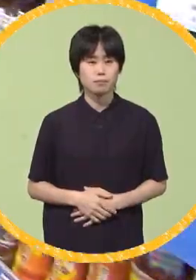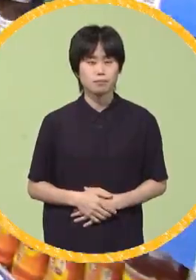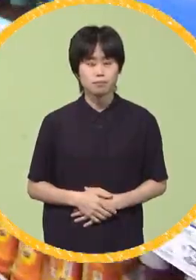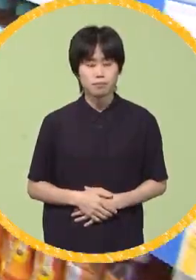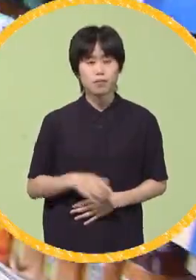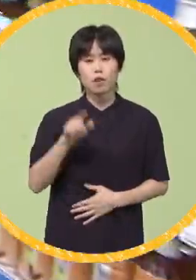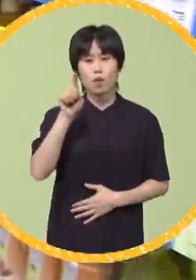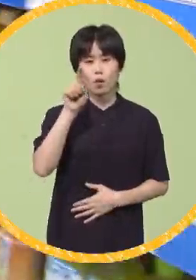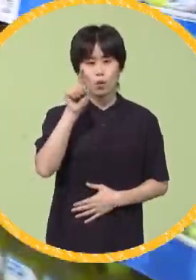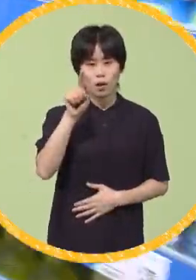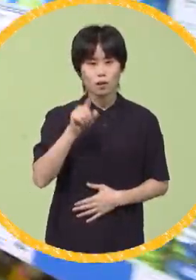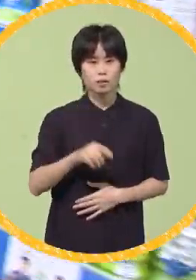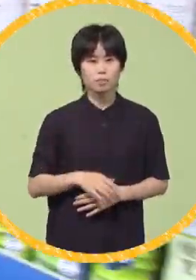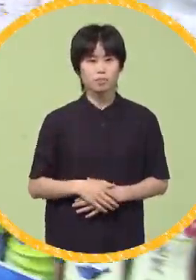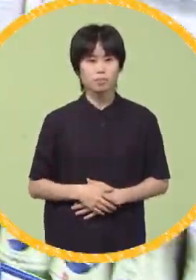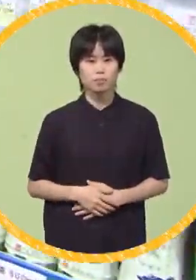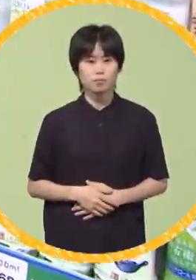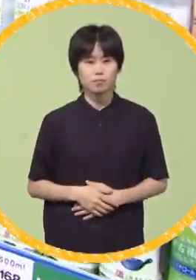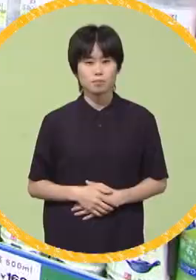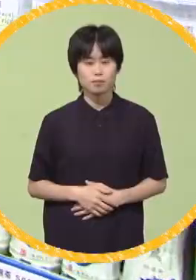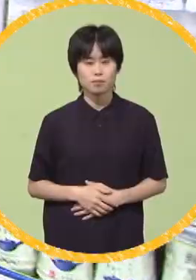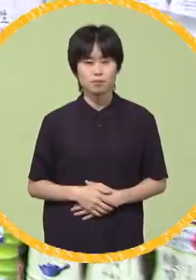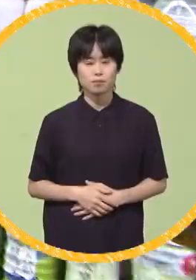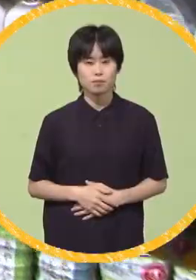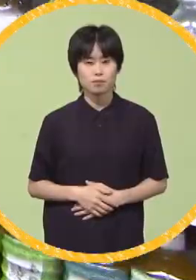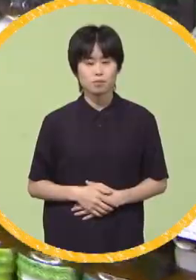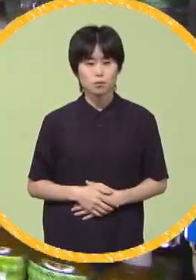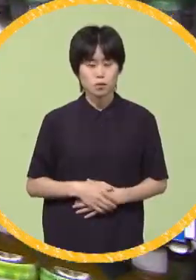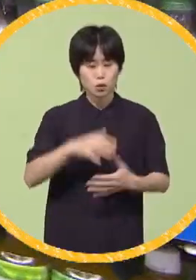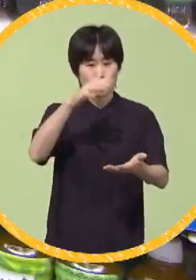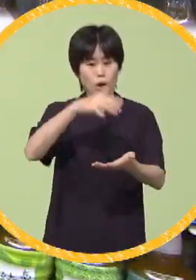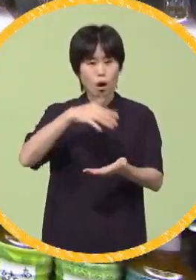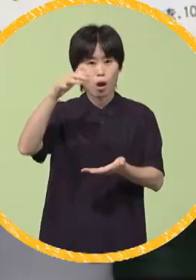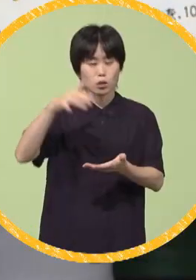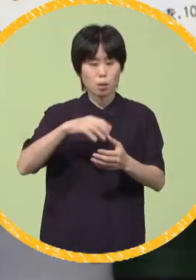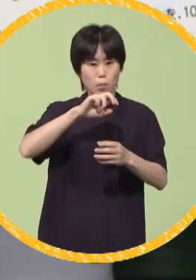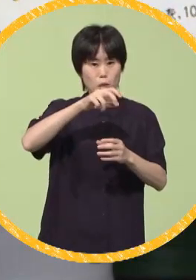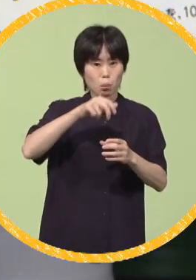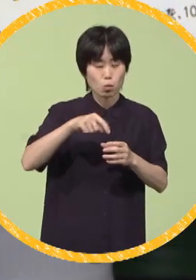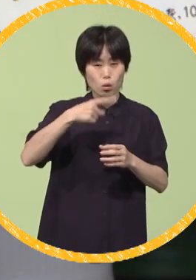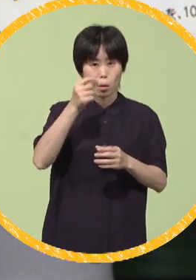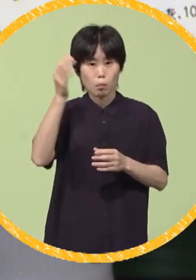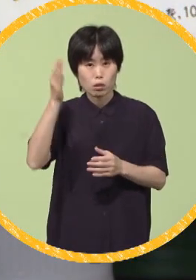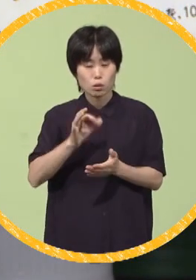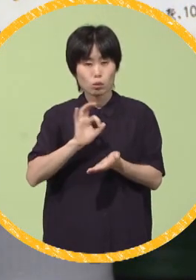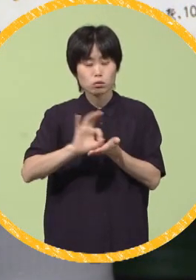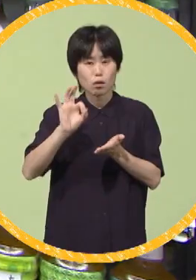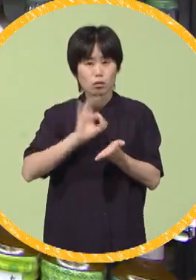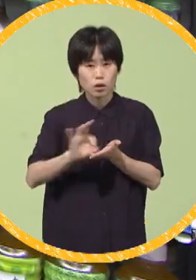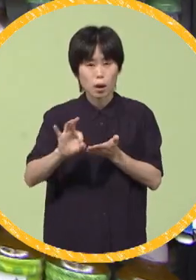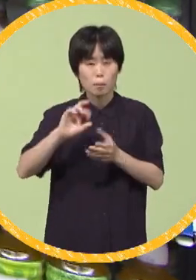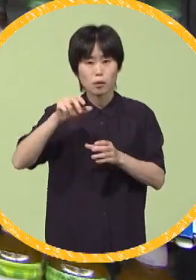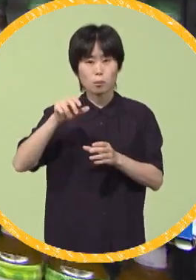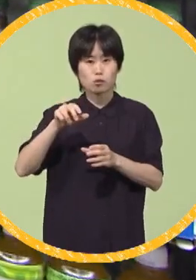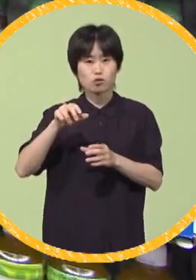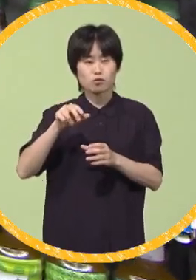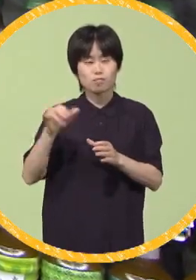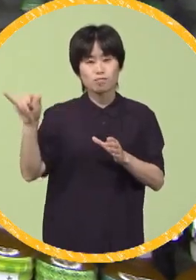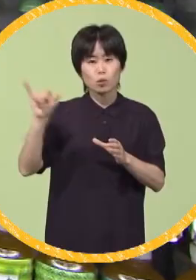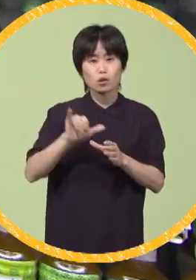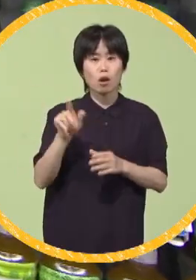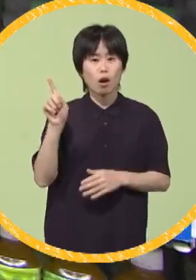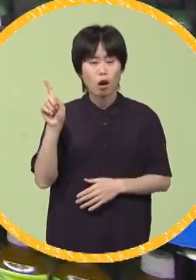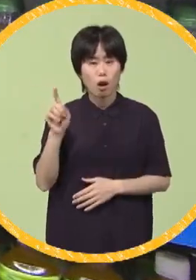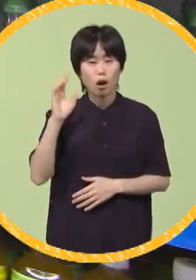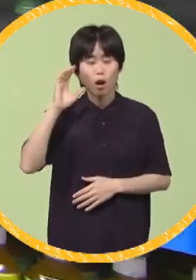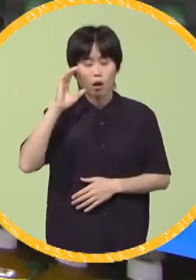ありましたね、こちらですよ。こちら見てくださいね。これ店頭で回収したペットボトル 100% 使用した、これまたペットボトル、お茶がありますね。